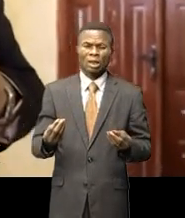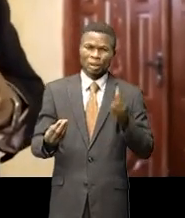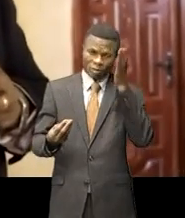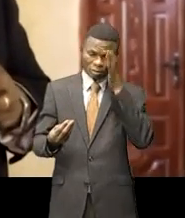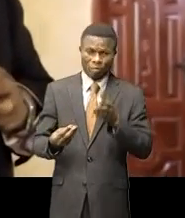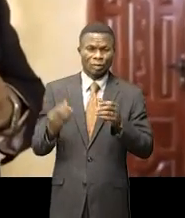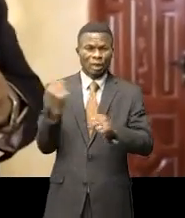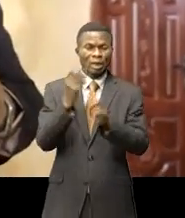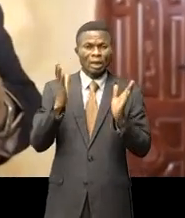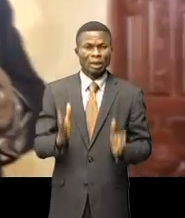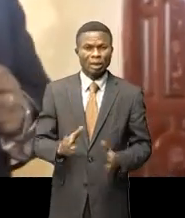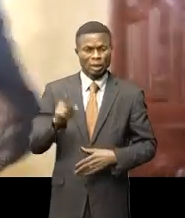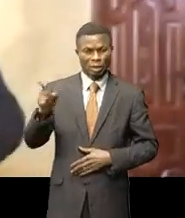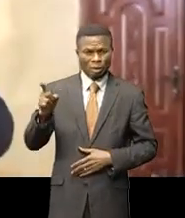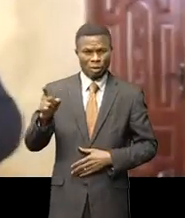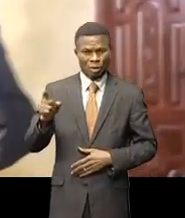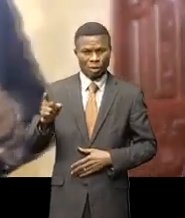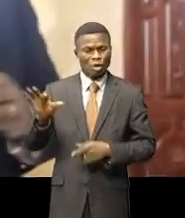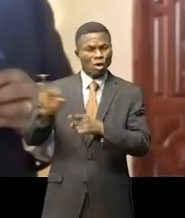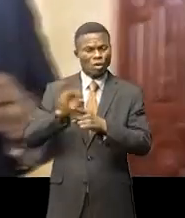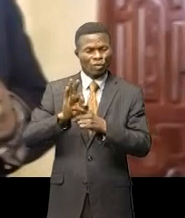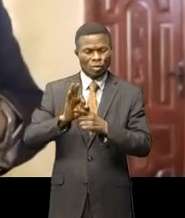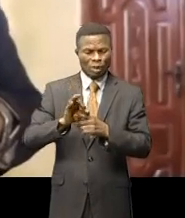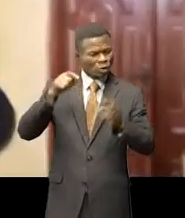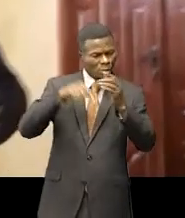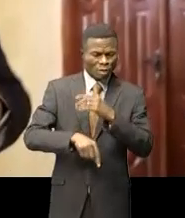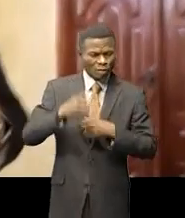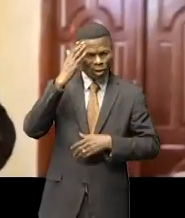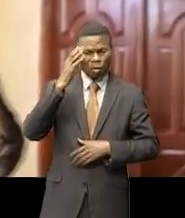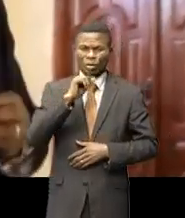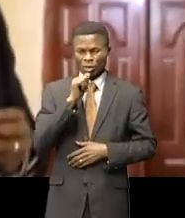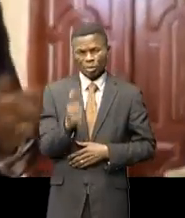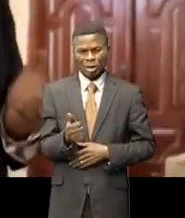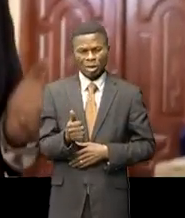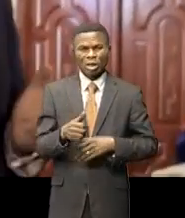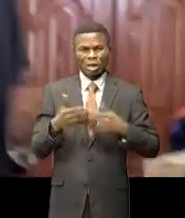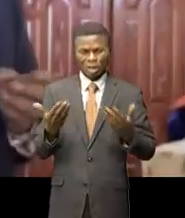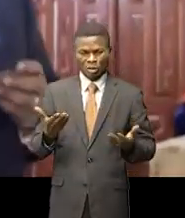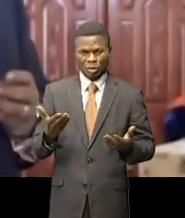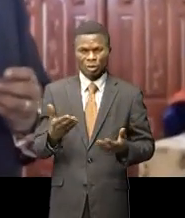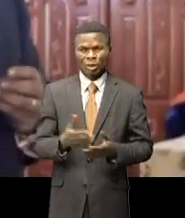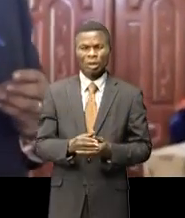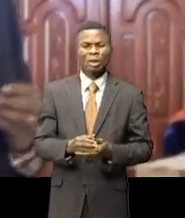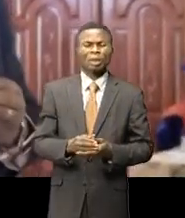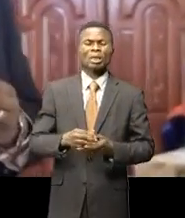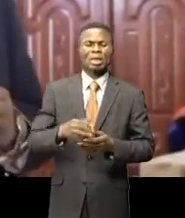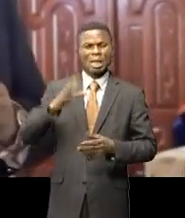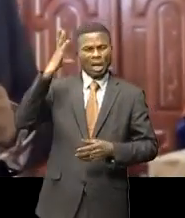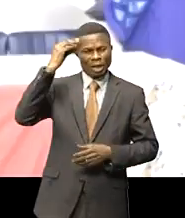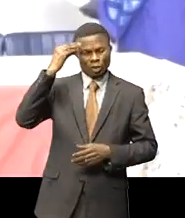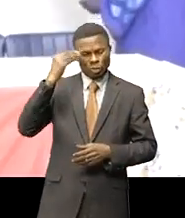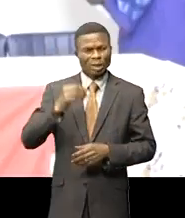ce personnel était en manque de formation et n'avait pratiquement pas de pratique de